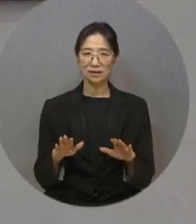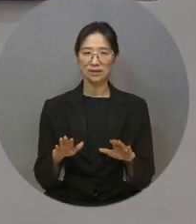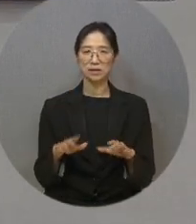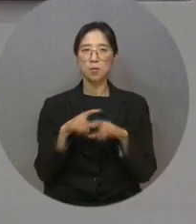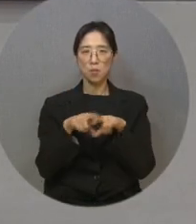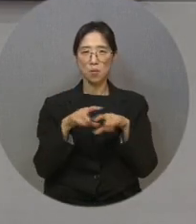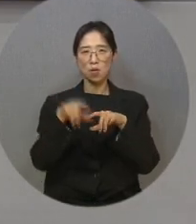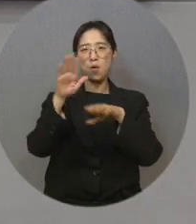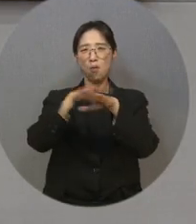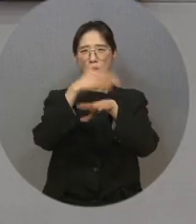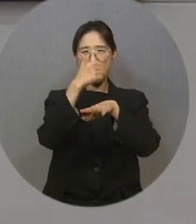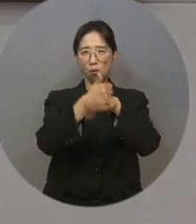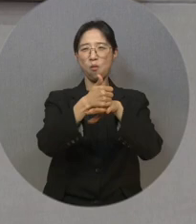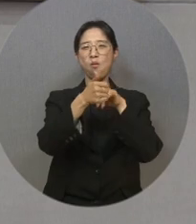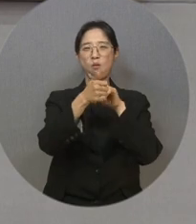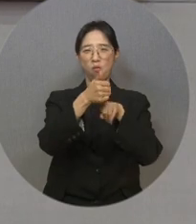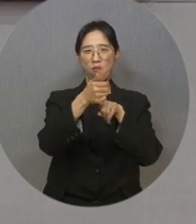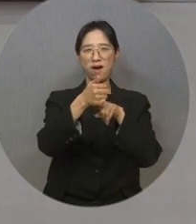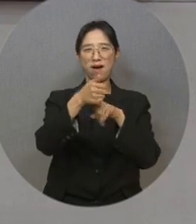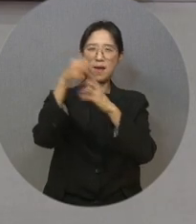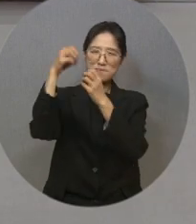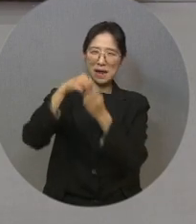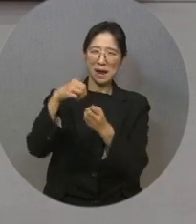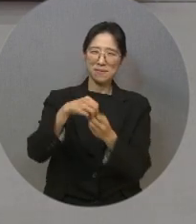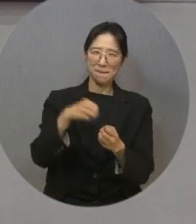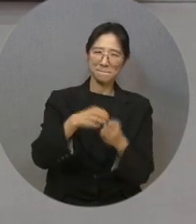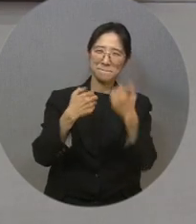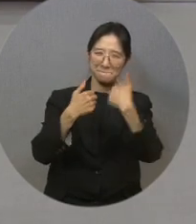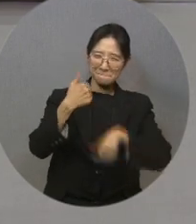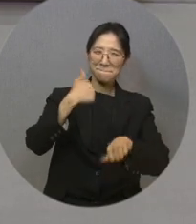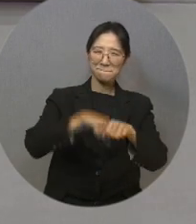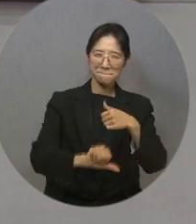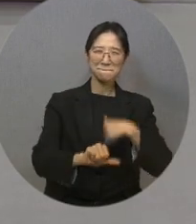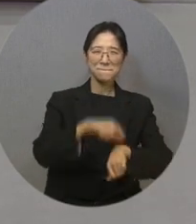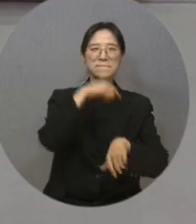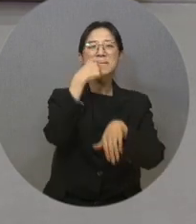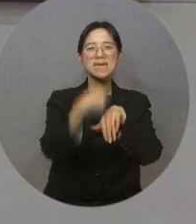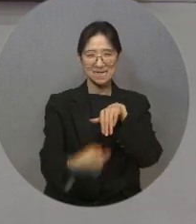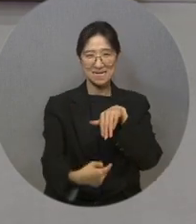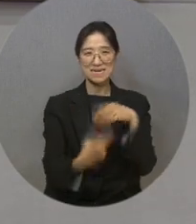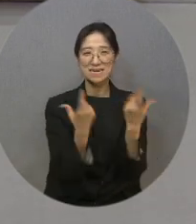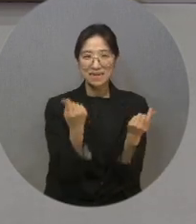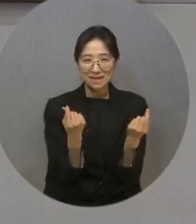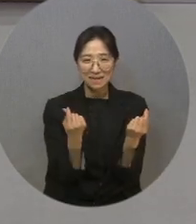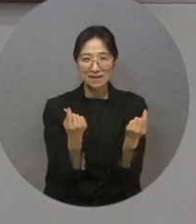보통 왕족들이라는 것은 세습을 해서, 피해 세습을 하는데,